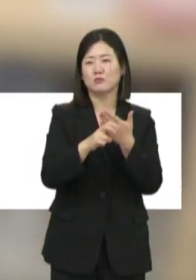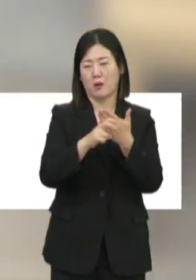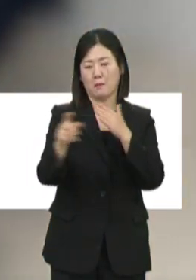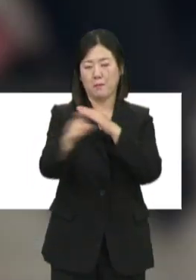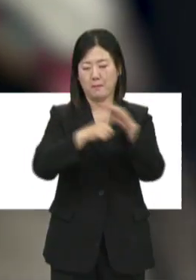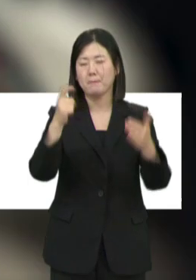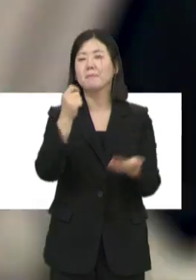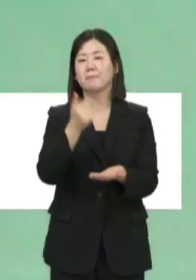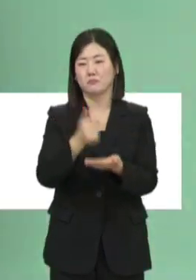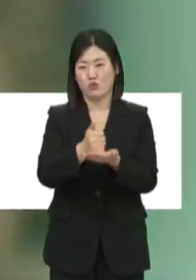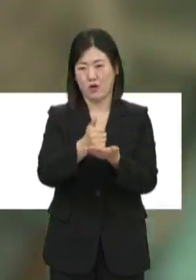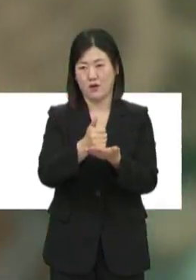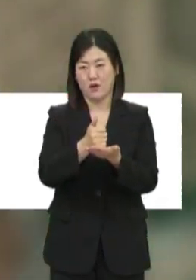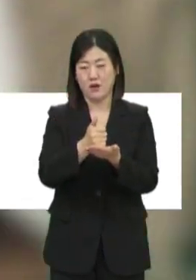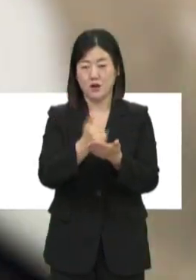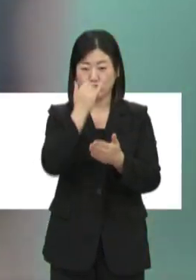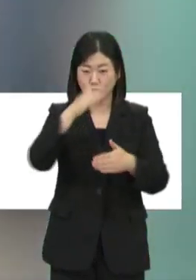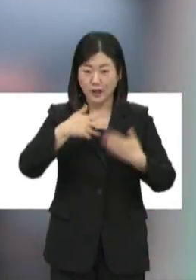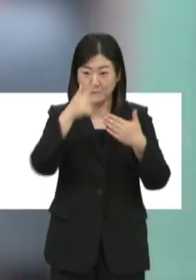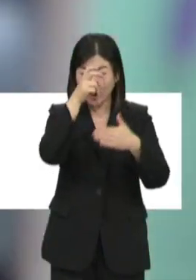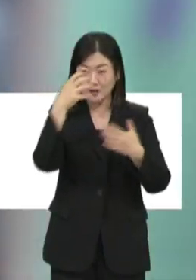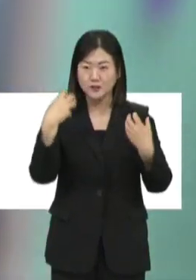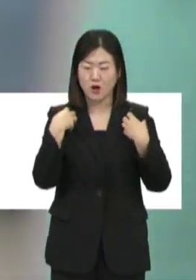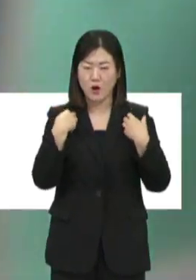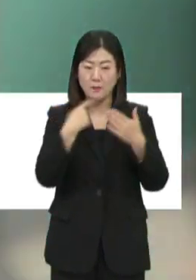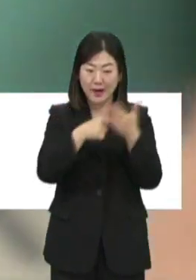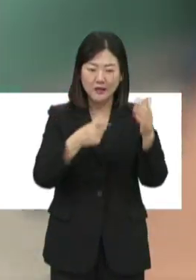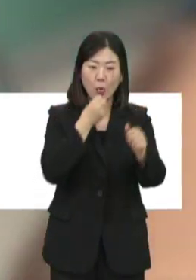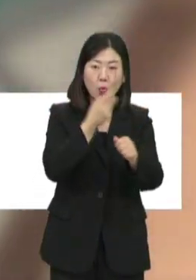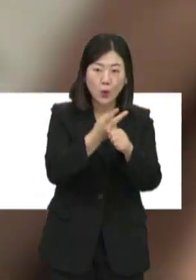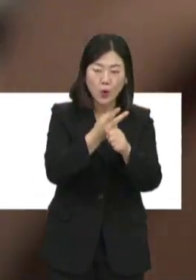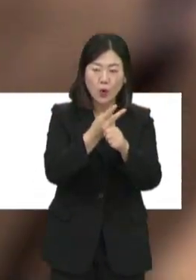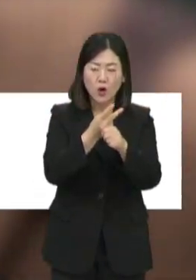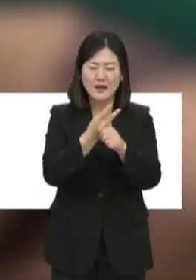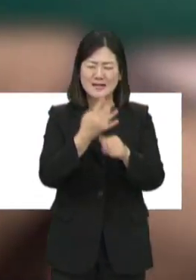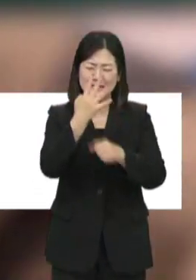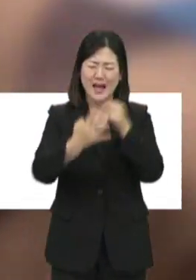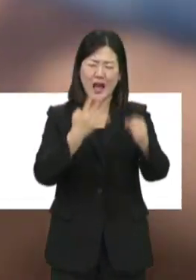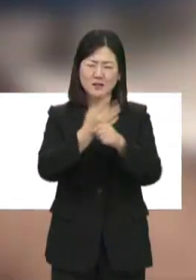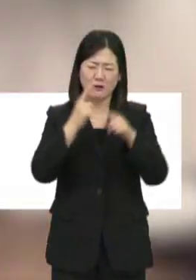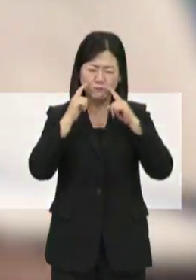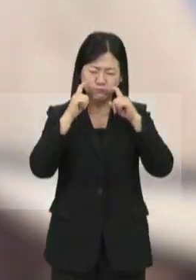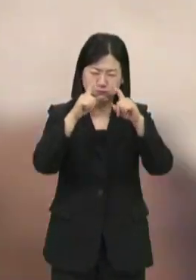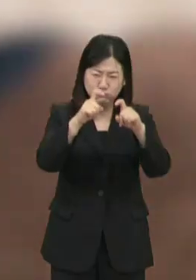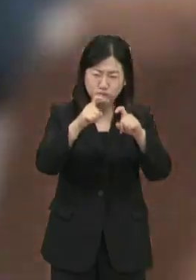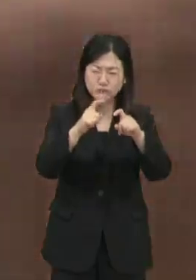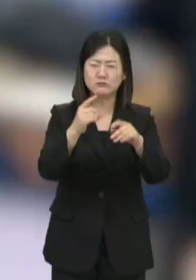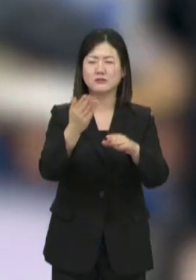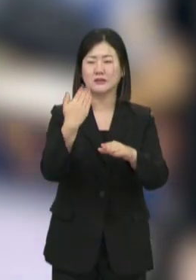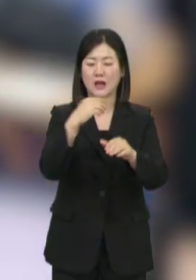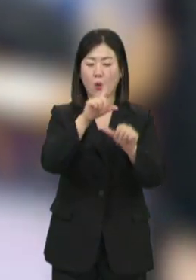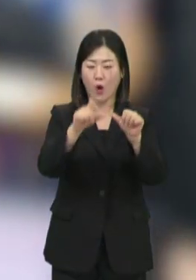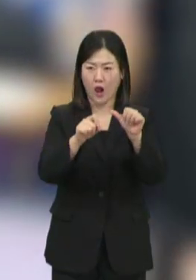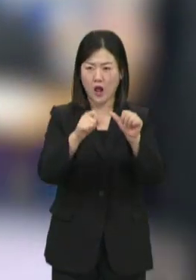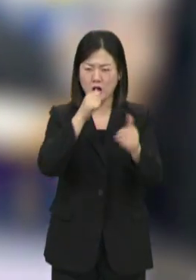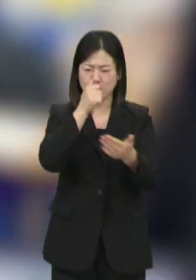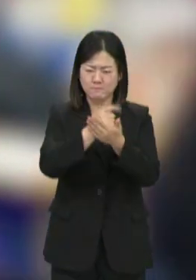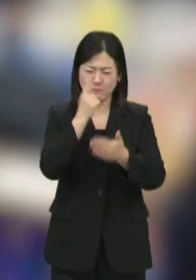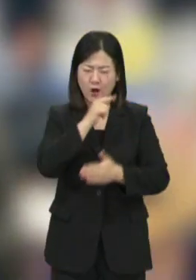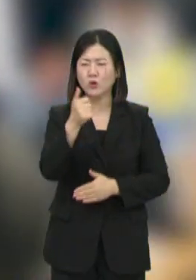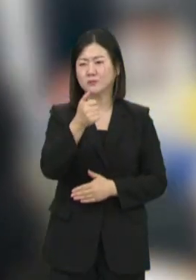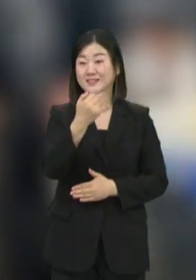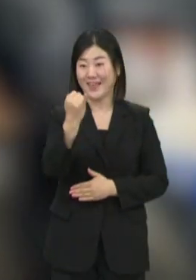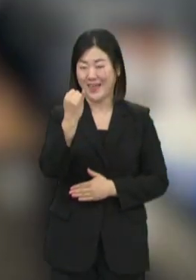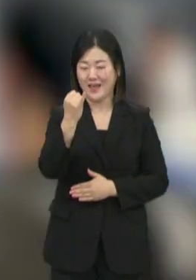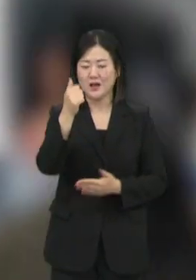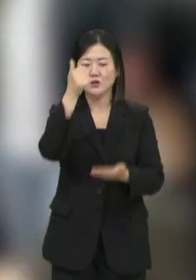돈을 가로챘습니다 충남 경찰청은 피해자 첩보로 수사의 착수해 4년의 추격 끝에 지난 5월 죄질이 무거운 50대